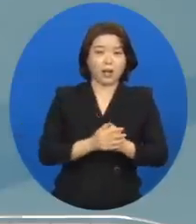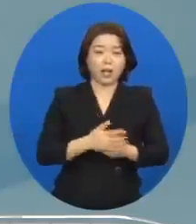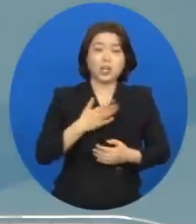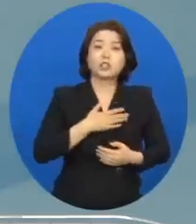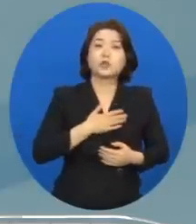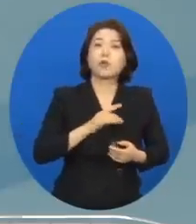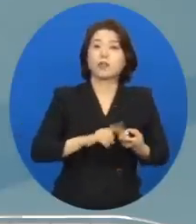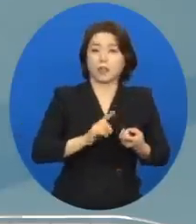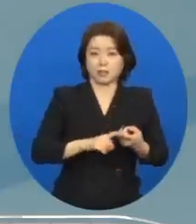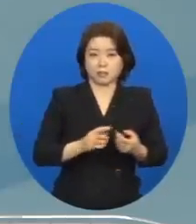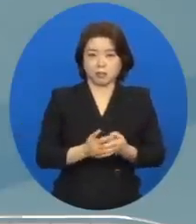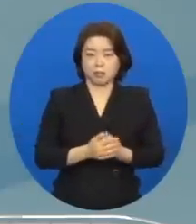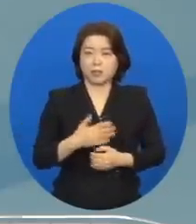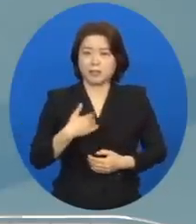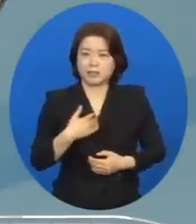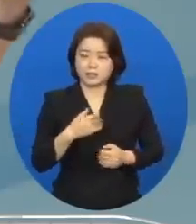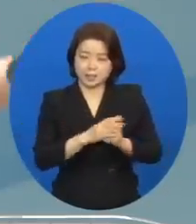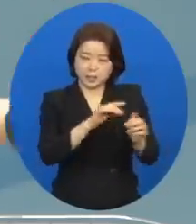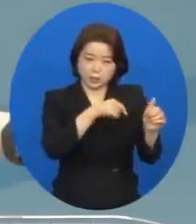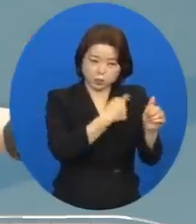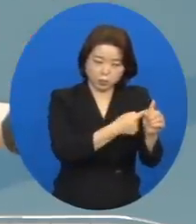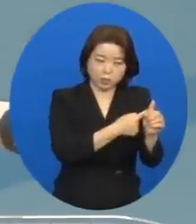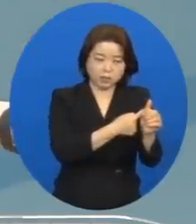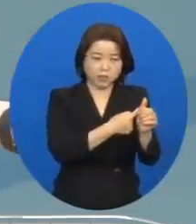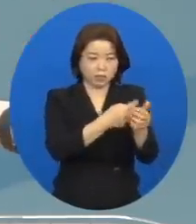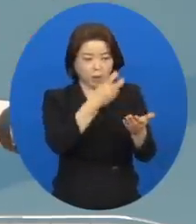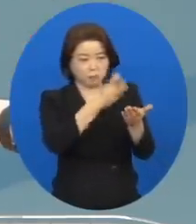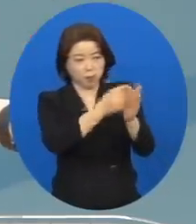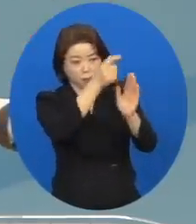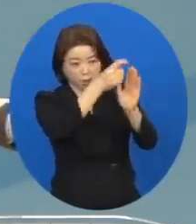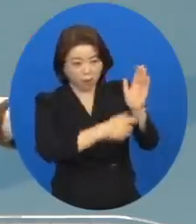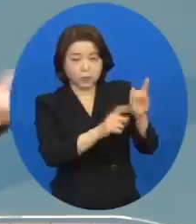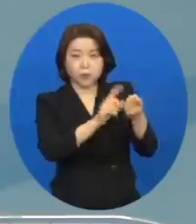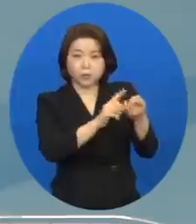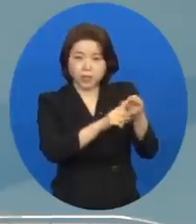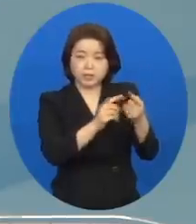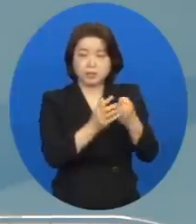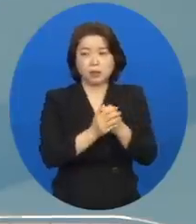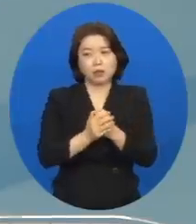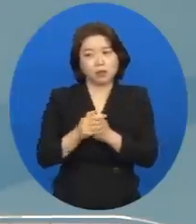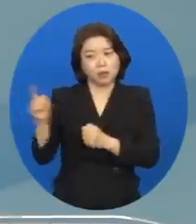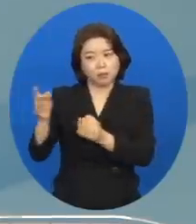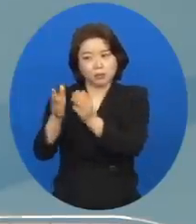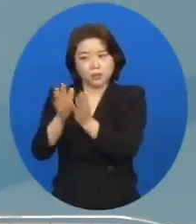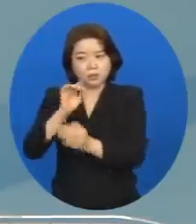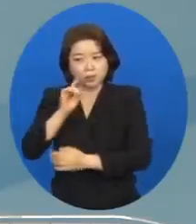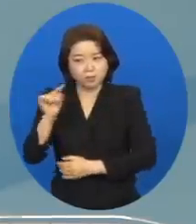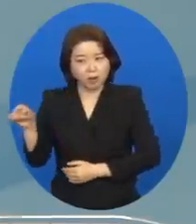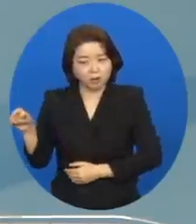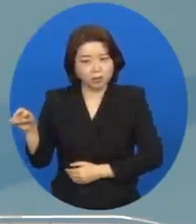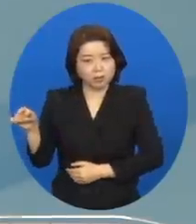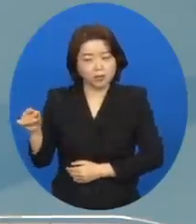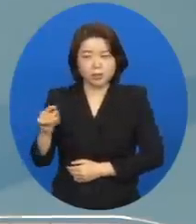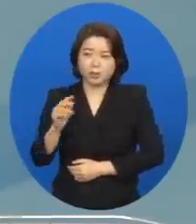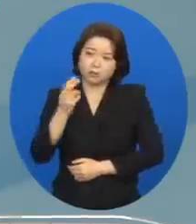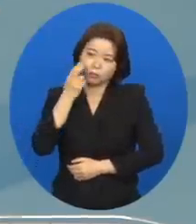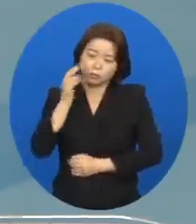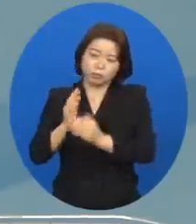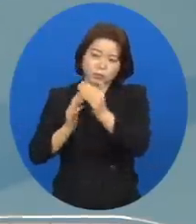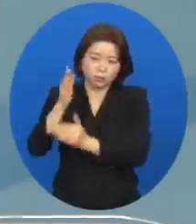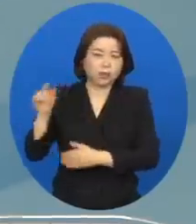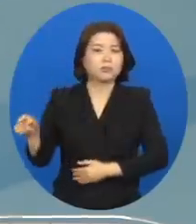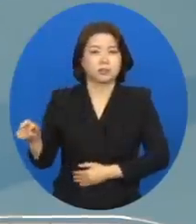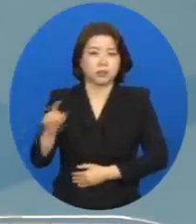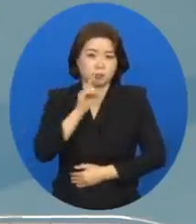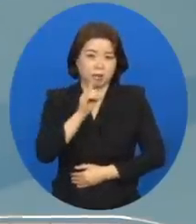대해서 그리고 제가 소속되어 있는 감리교회에 대해서 말씀을 하시는데 이건 너무 지나친